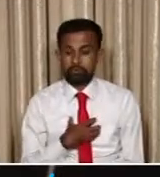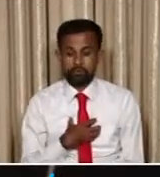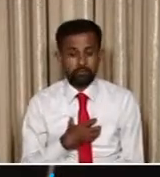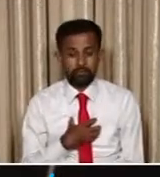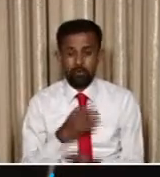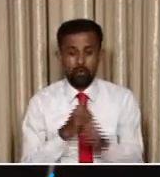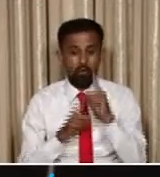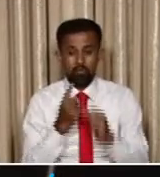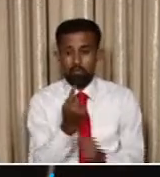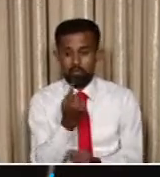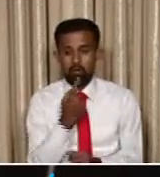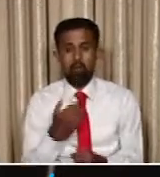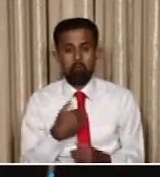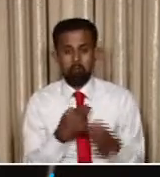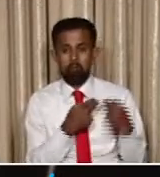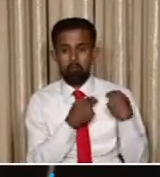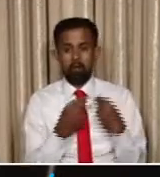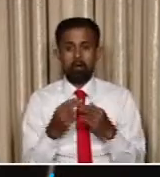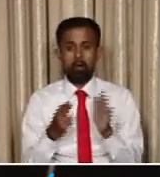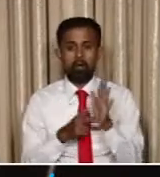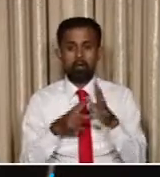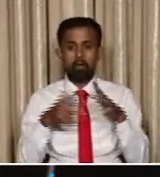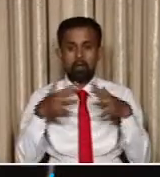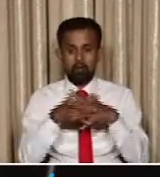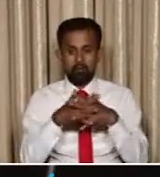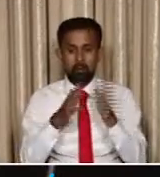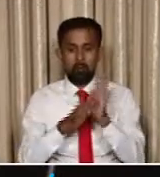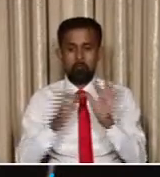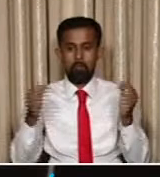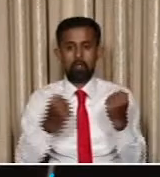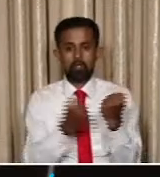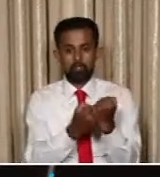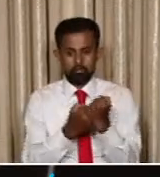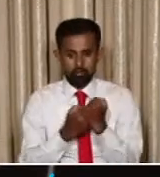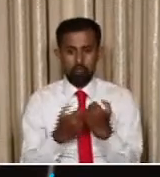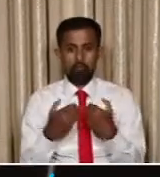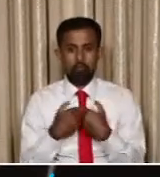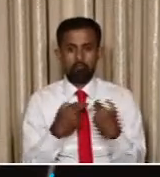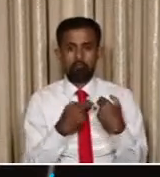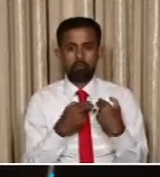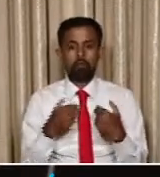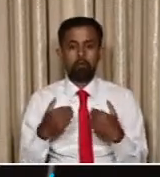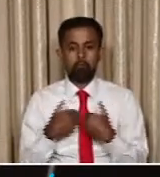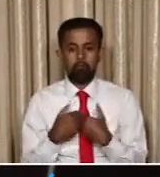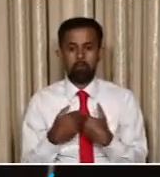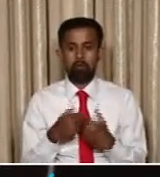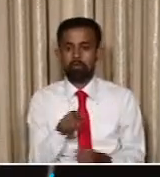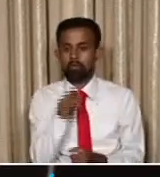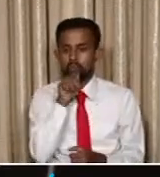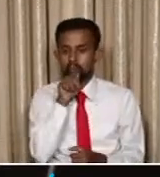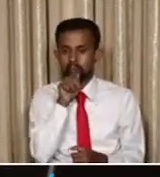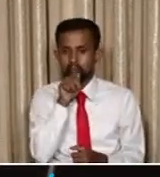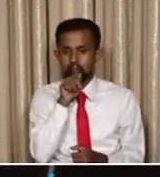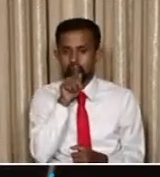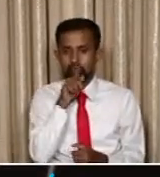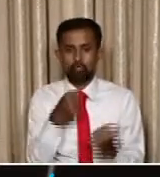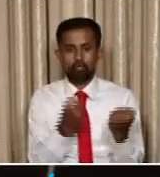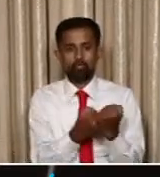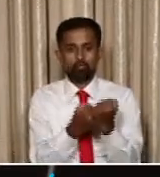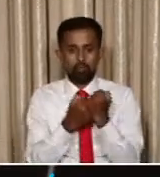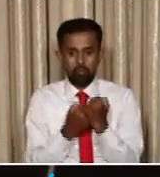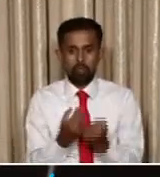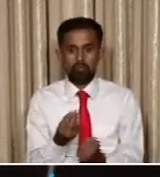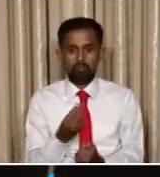කරේ. මම බාරගත්තේ නවගමුවේ ඒ මාධ්‍ය අනුග්‍රහය දක්වන්න. දැන් මට රූපවාහිනියෙන් ඒකට අනුග්‍රහය